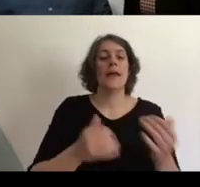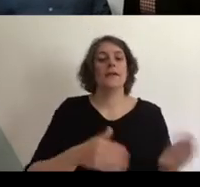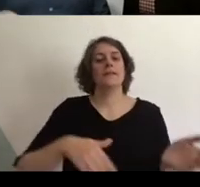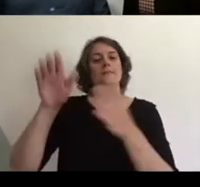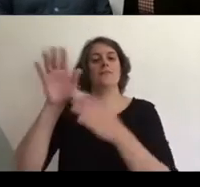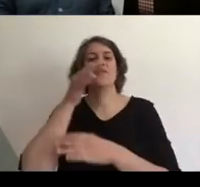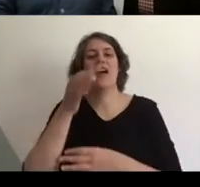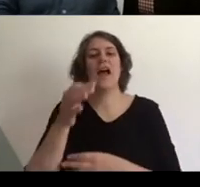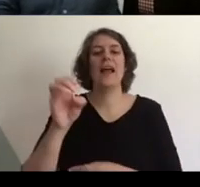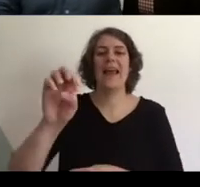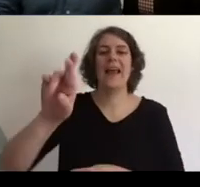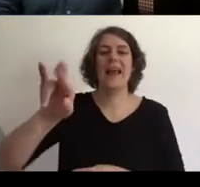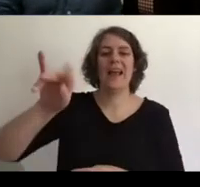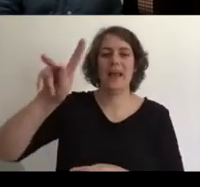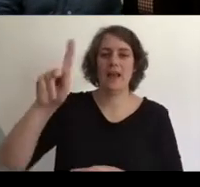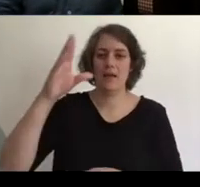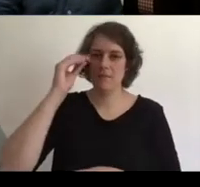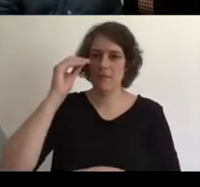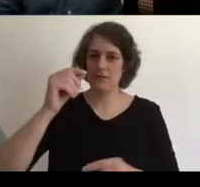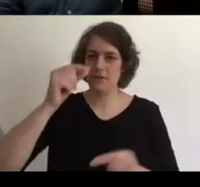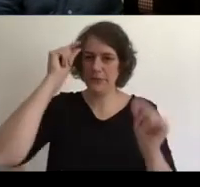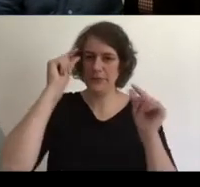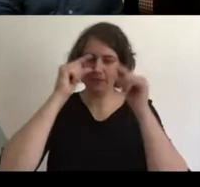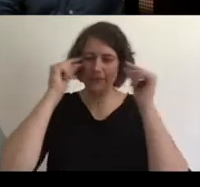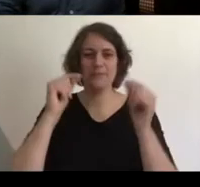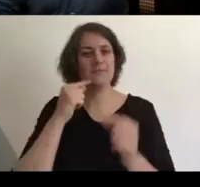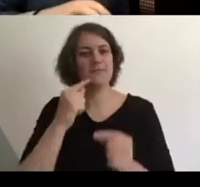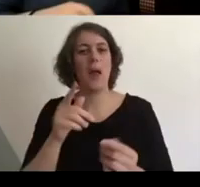So, du als, sagen wir mal, Mittelalter,